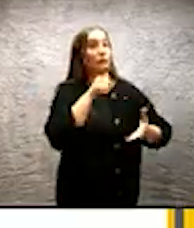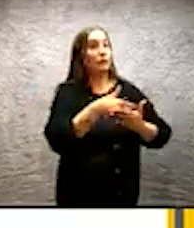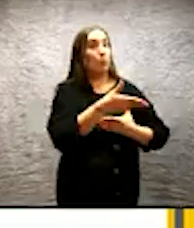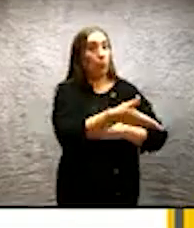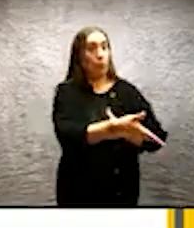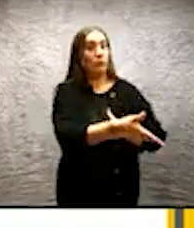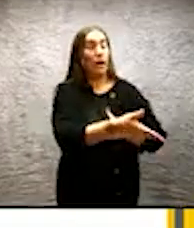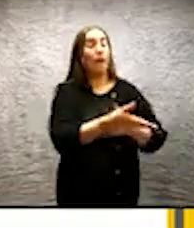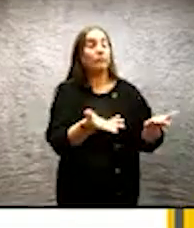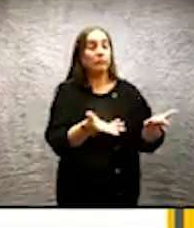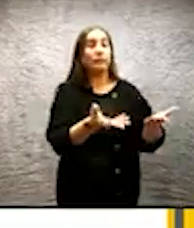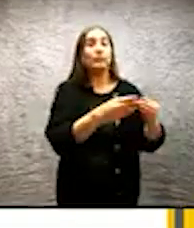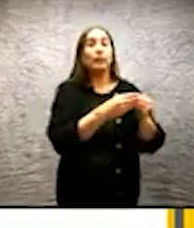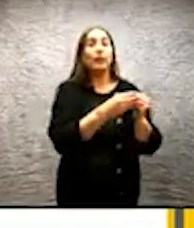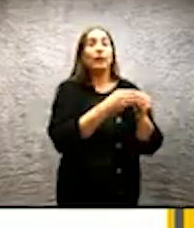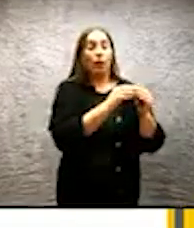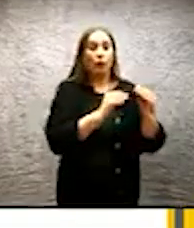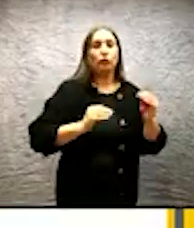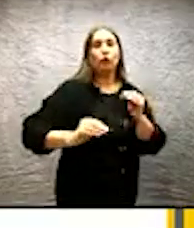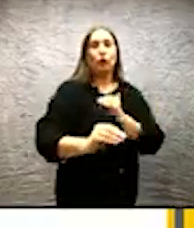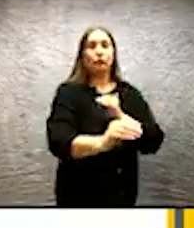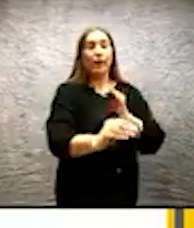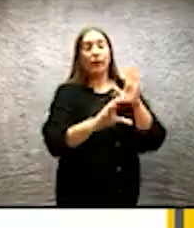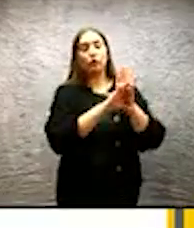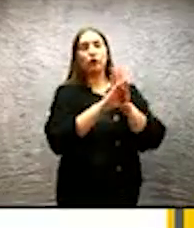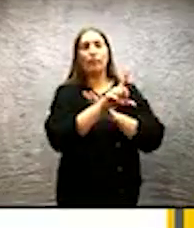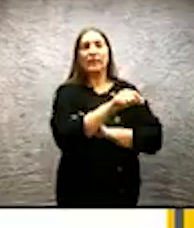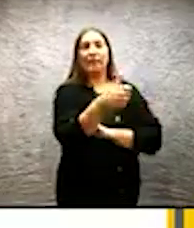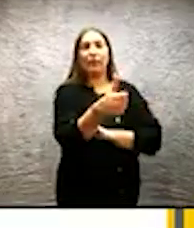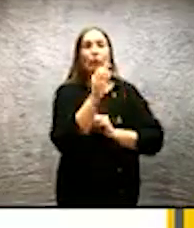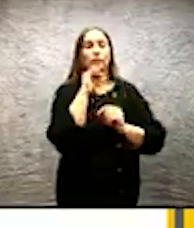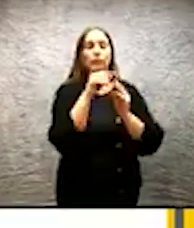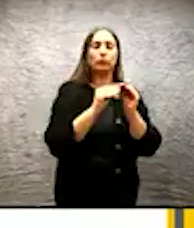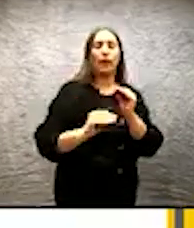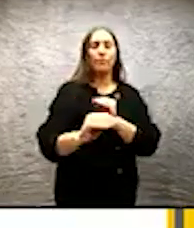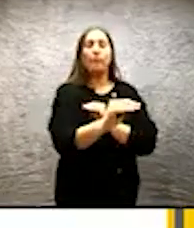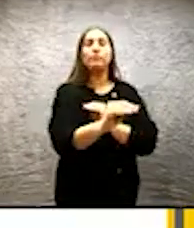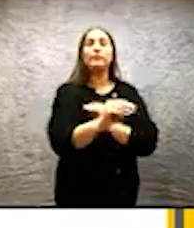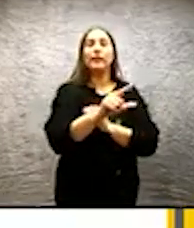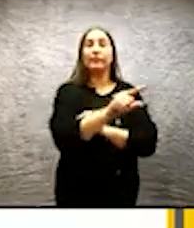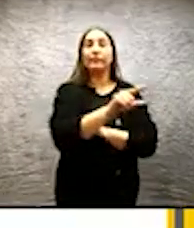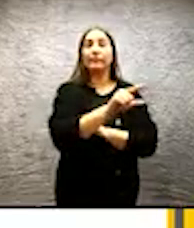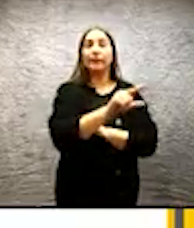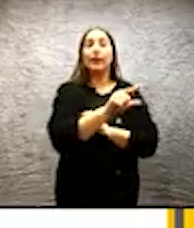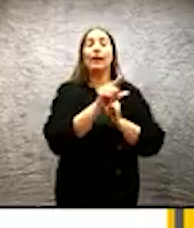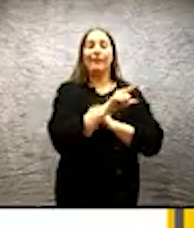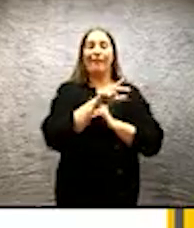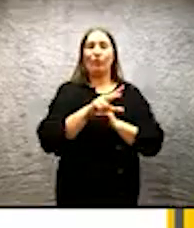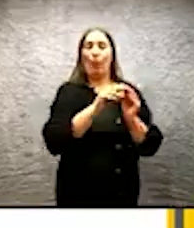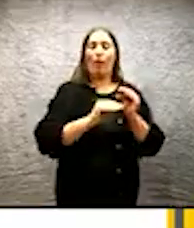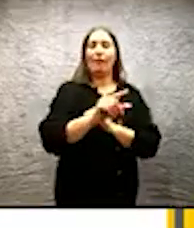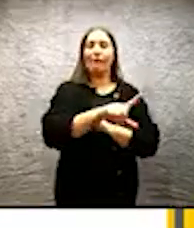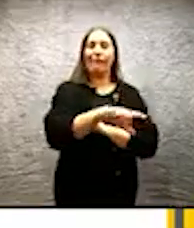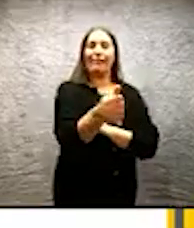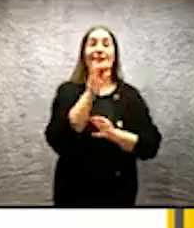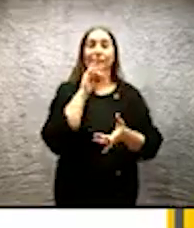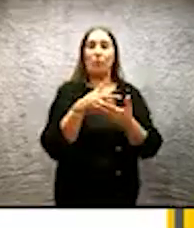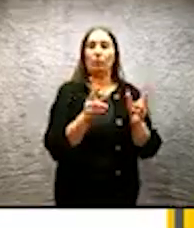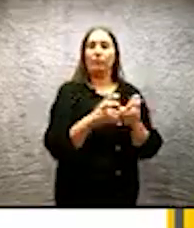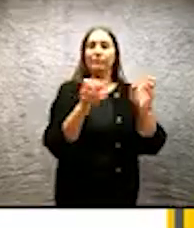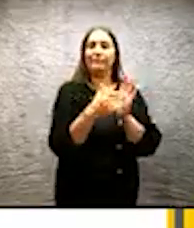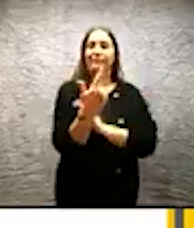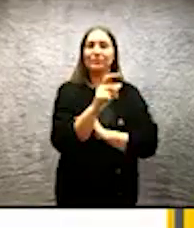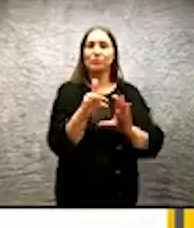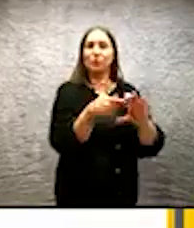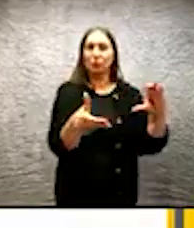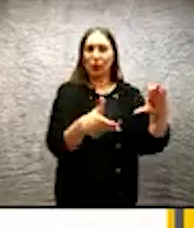notre transfert dans section d'investissement du chapitre 23 au 21 de 1 200 €. Toutes les autres écritures